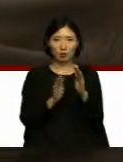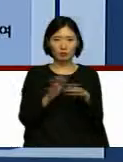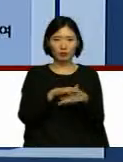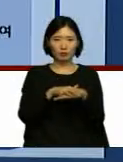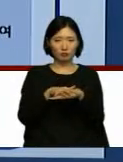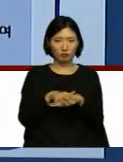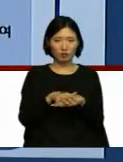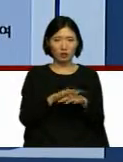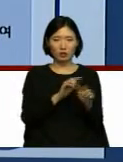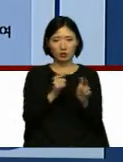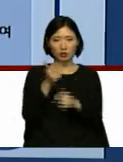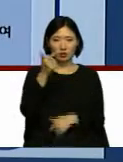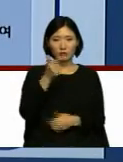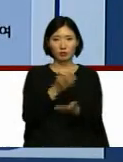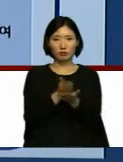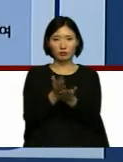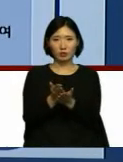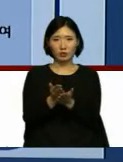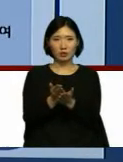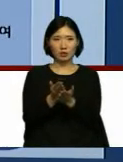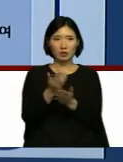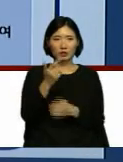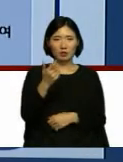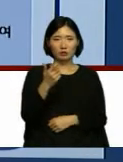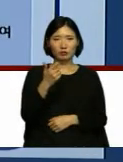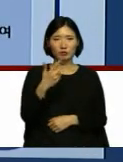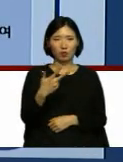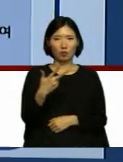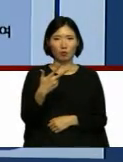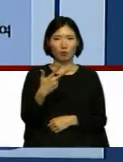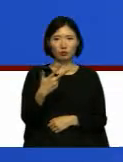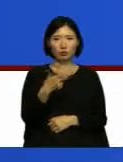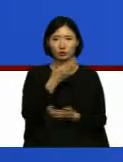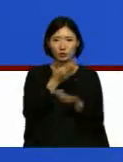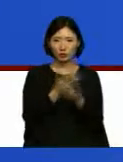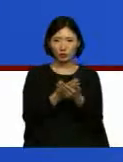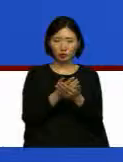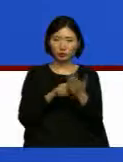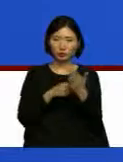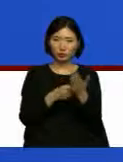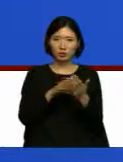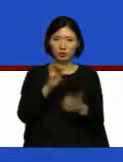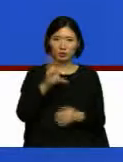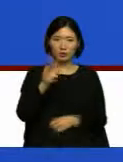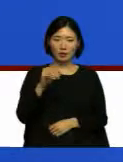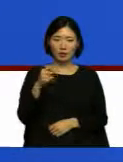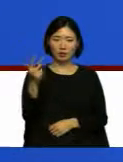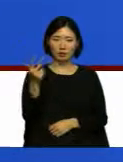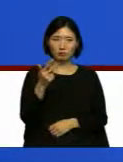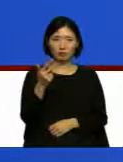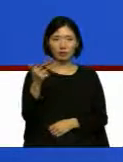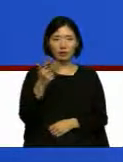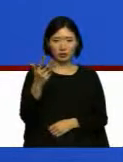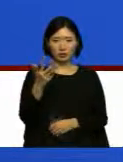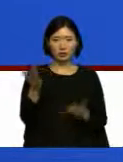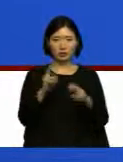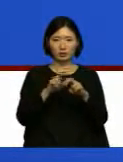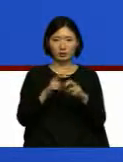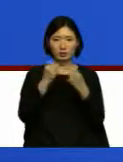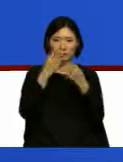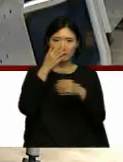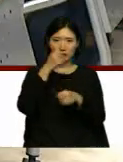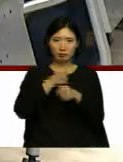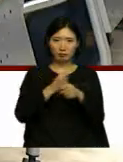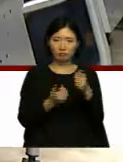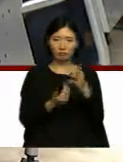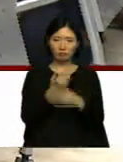인프라 조성 등 6개 분야, 67개 중점 과제를 추진해 44만 8천 개의 일자리를 창출하겠다고